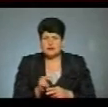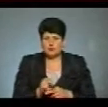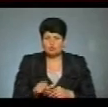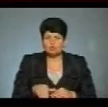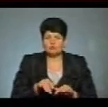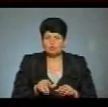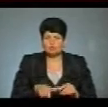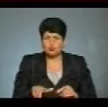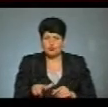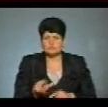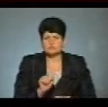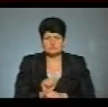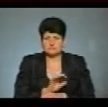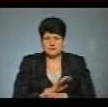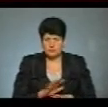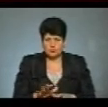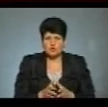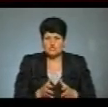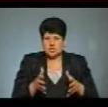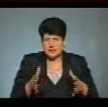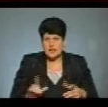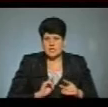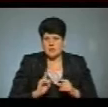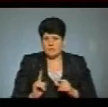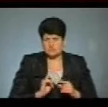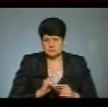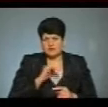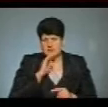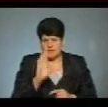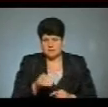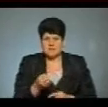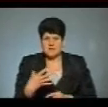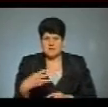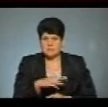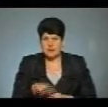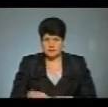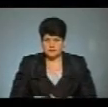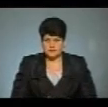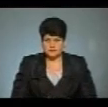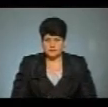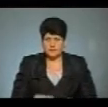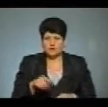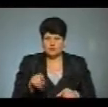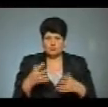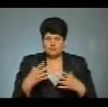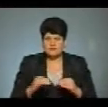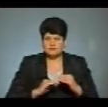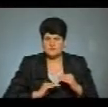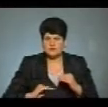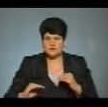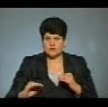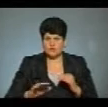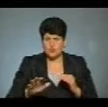цією ділянкою дороги не перекривали, оскільки ширина для проїзду достатня 15 метрів, каже Олег Вітик. Тут ми вже фрезернули і сьогодні